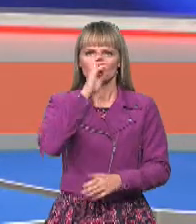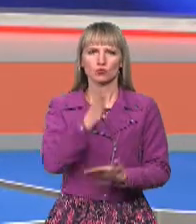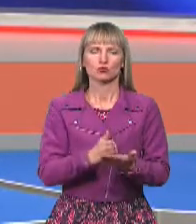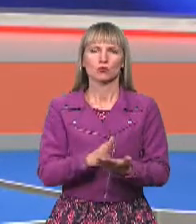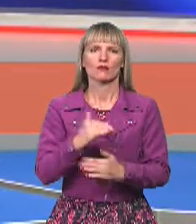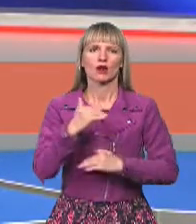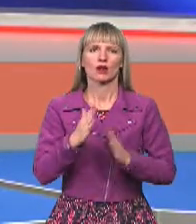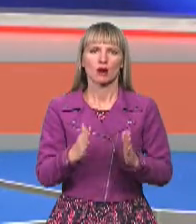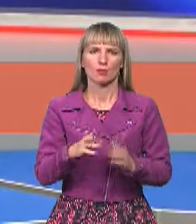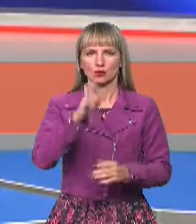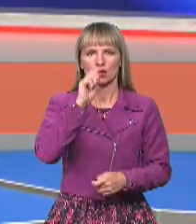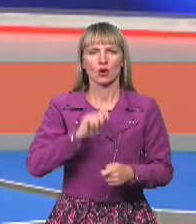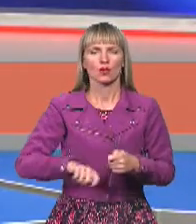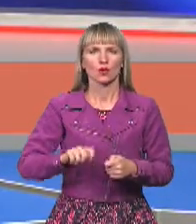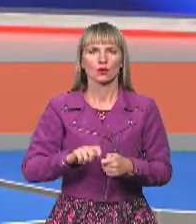рамках государственного контроля.